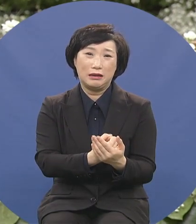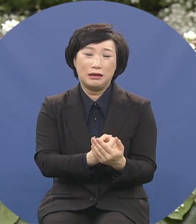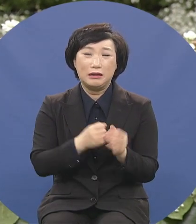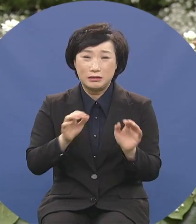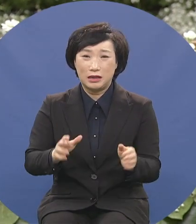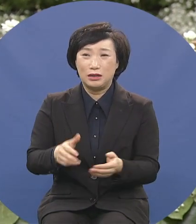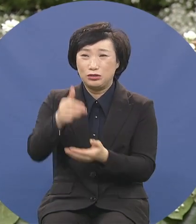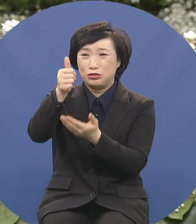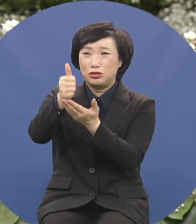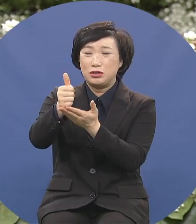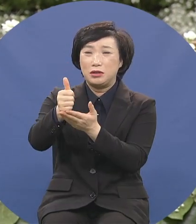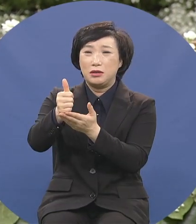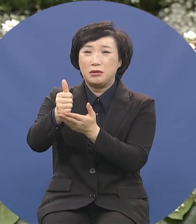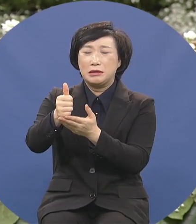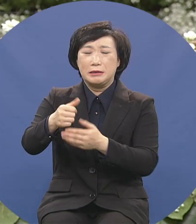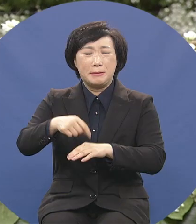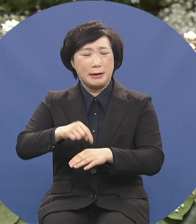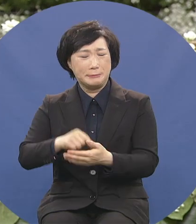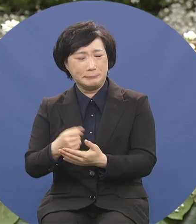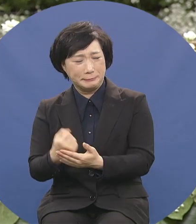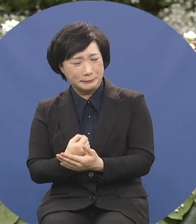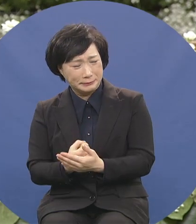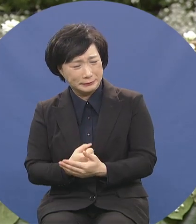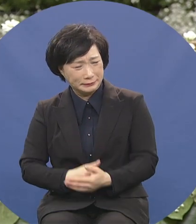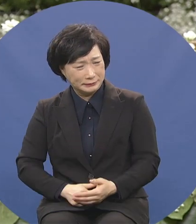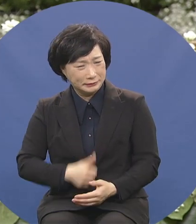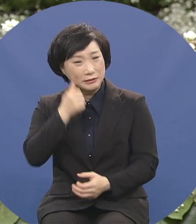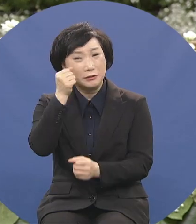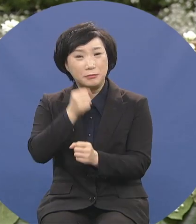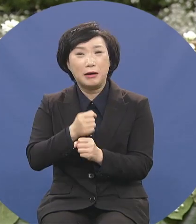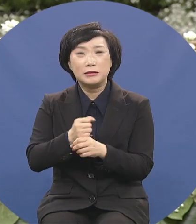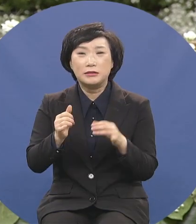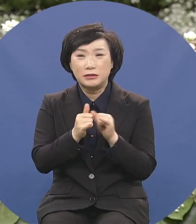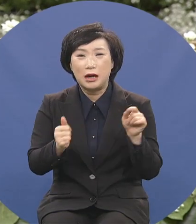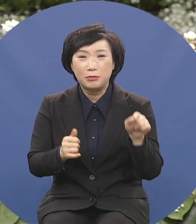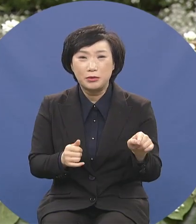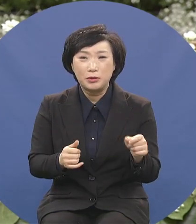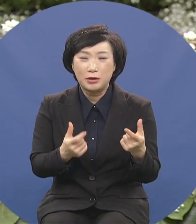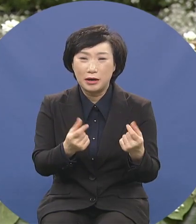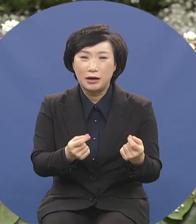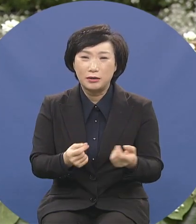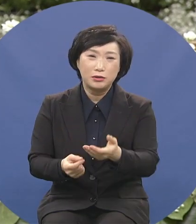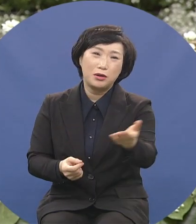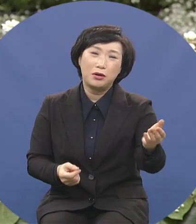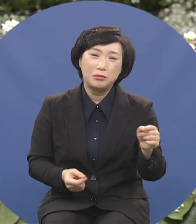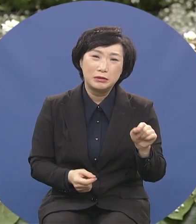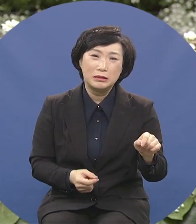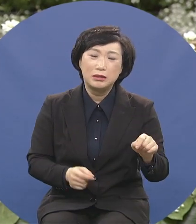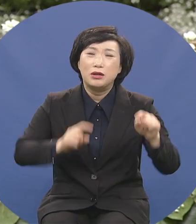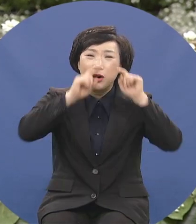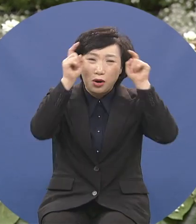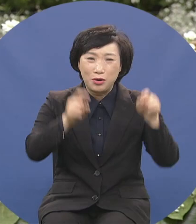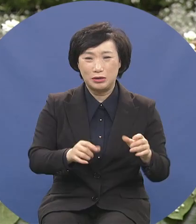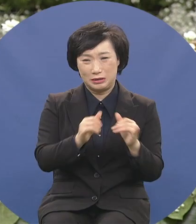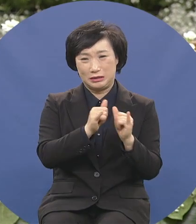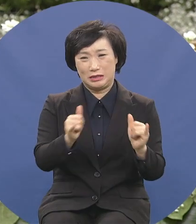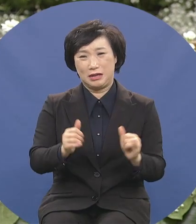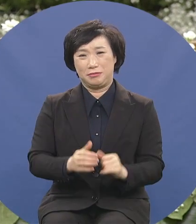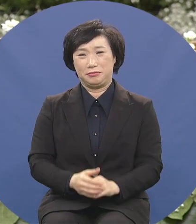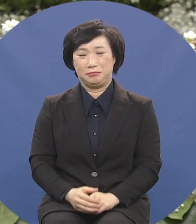주님을 속상하게 만들고 분하게 만드는 그런 아주 어리석은